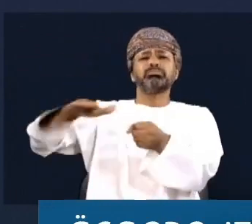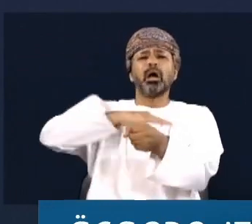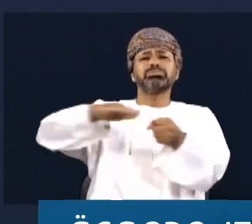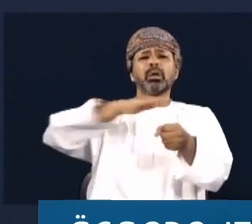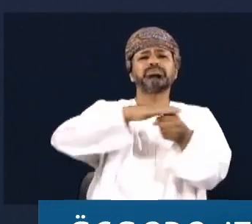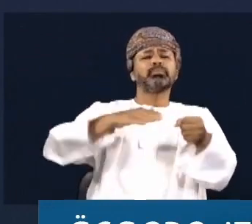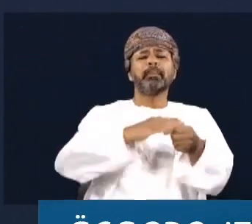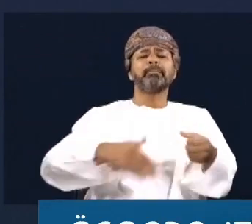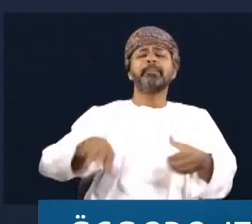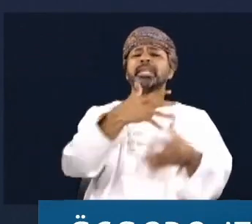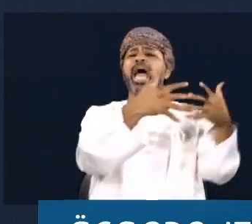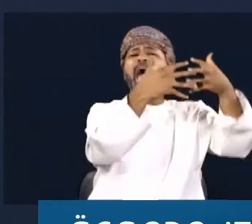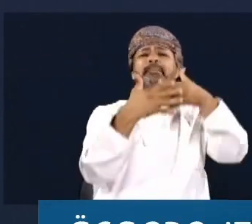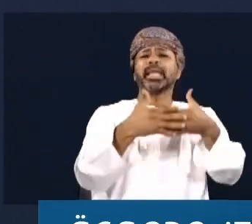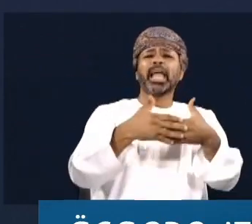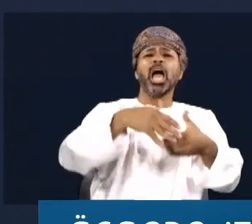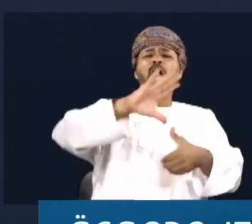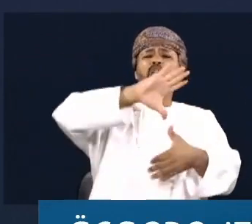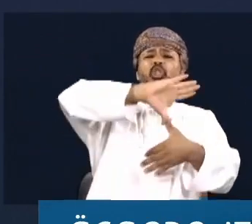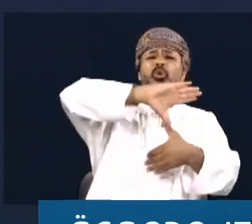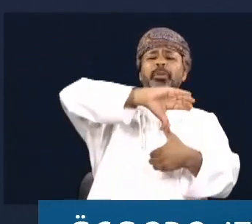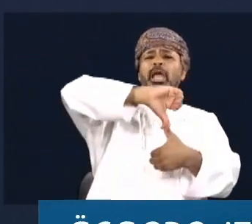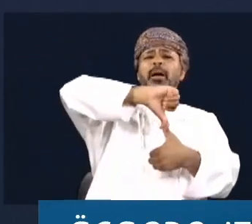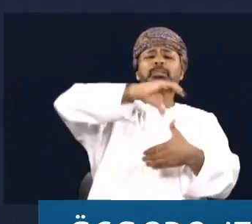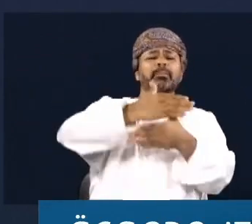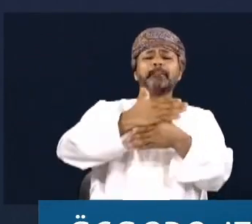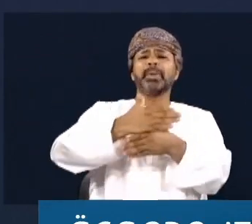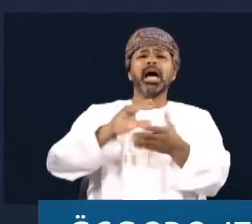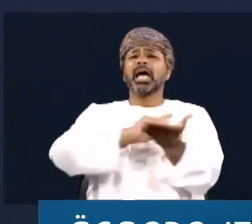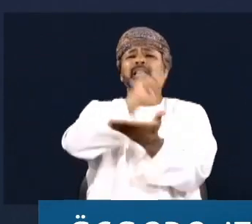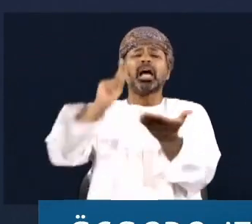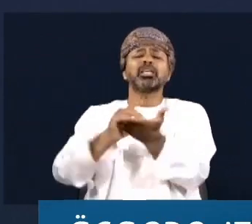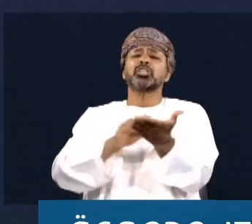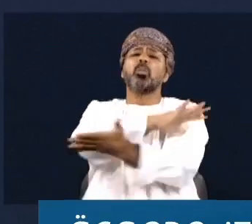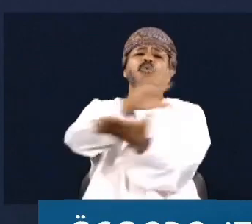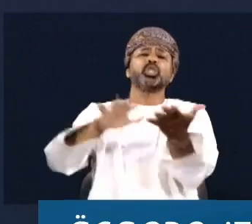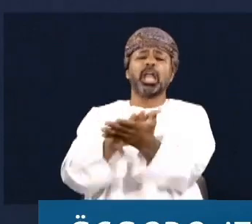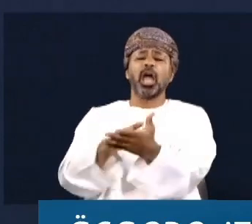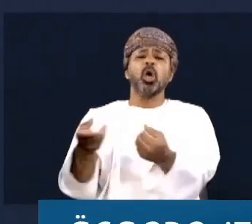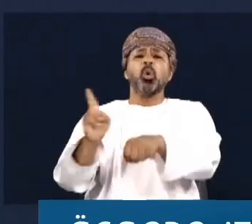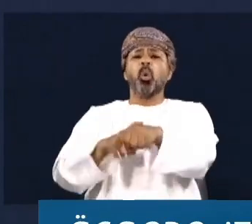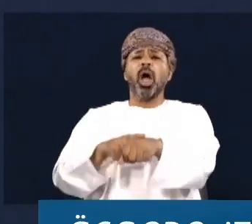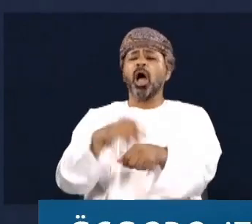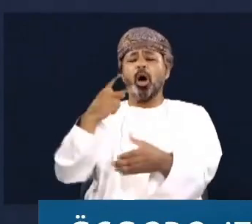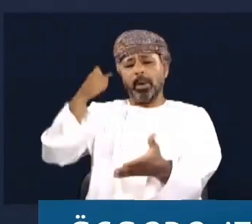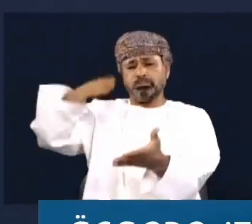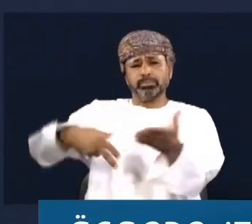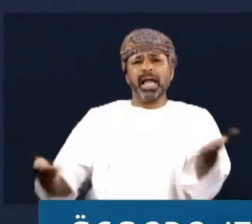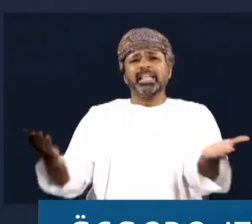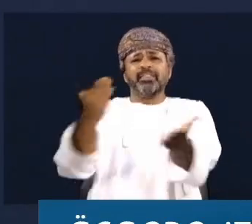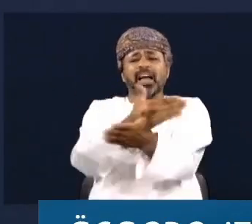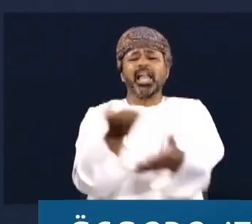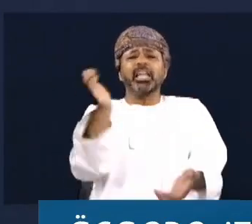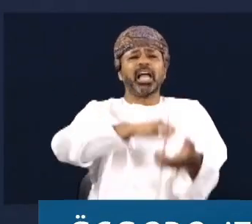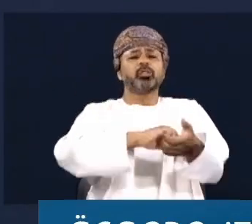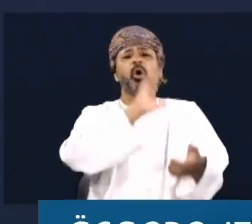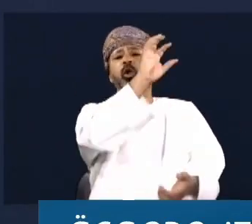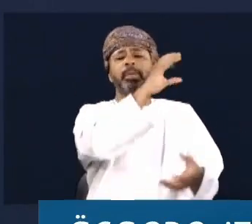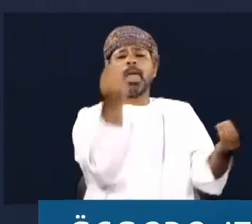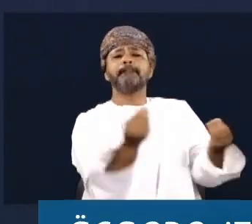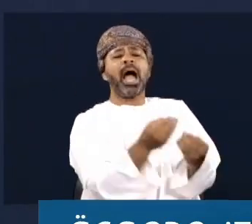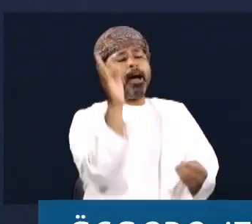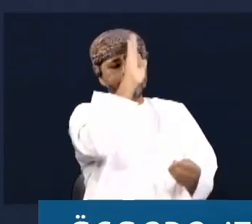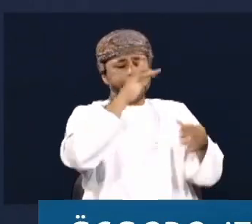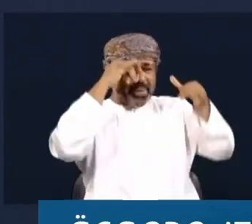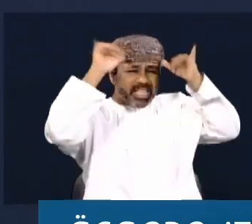الجنوبية، مما يؤدي إلى تفاقم مشكلة المناخ العالمية. وتعثر التصديق على اتفاقية الاتحاد الأوروبي مع